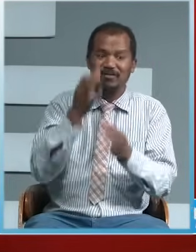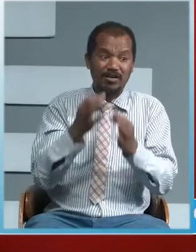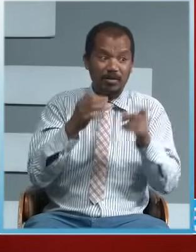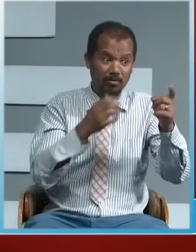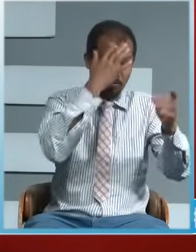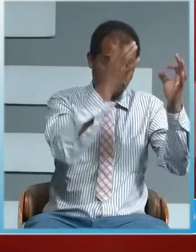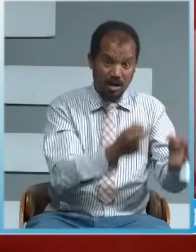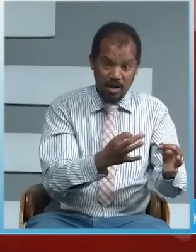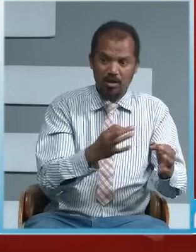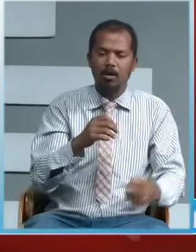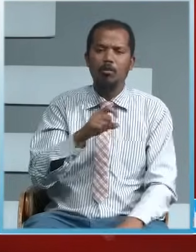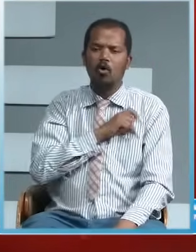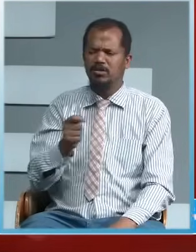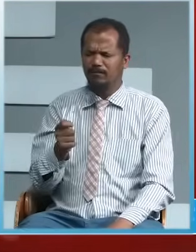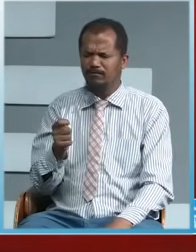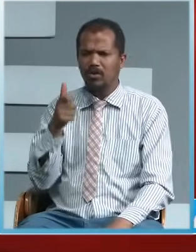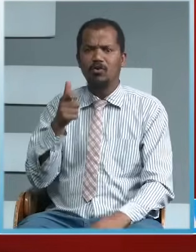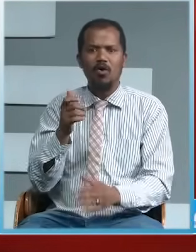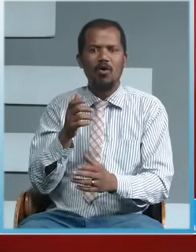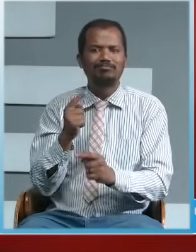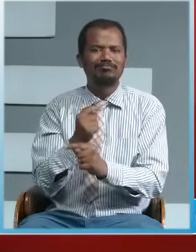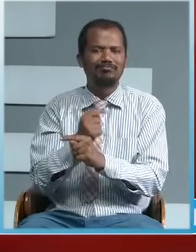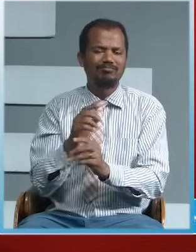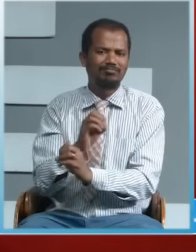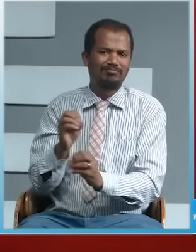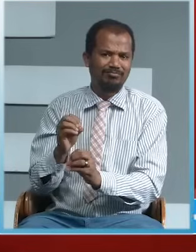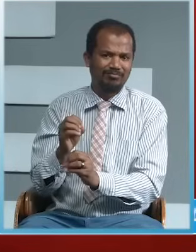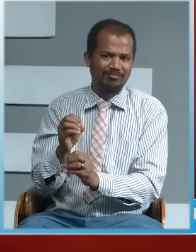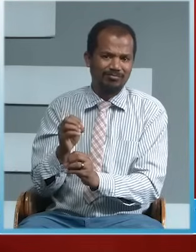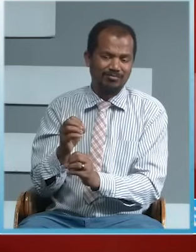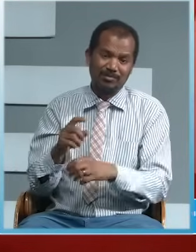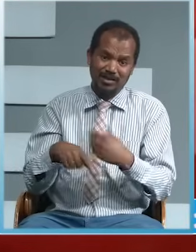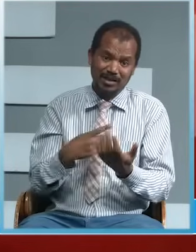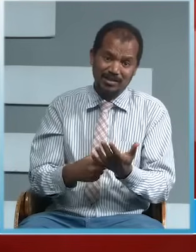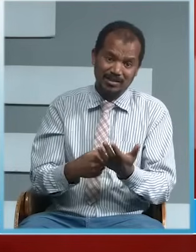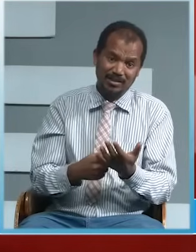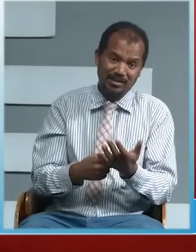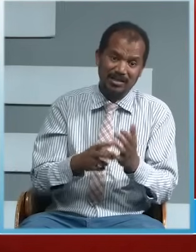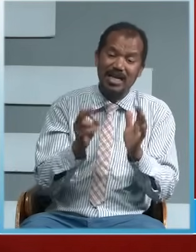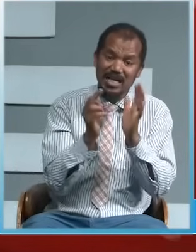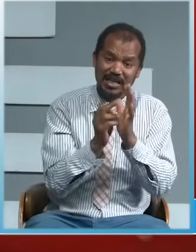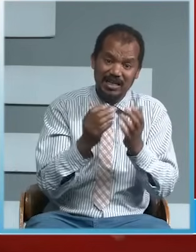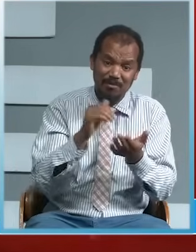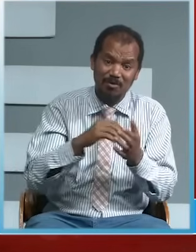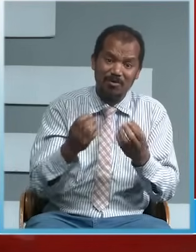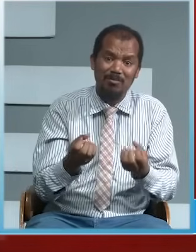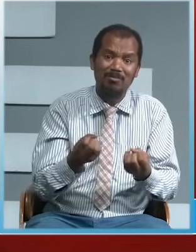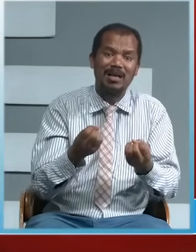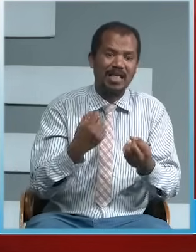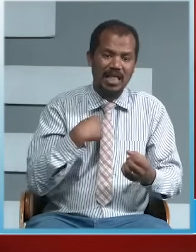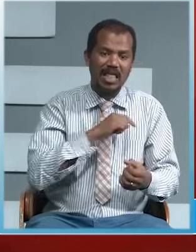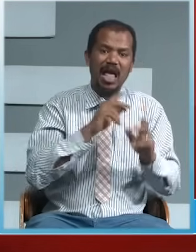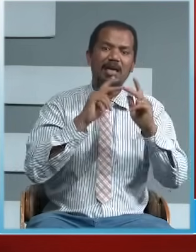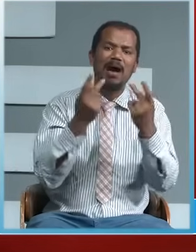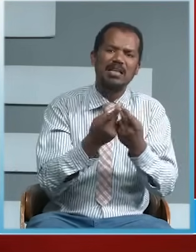ቤት የሚወስናቸው ውሳኔዎች ፈጥኖ ያለመተግበር ችግር ነበር እና ያው በዚህ ሂደት ደግሞ በርካታ